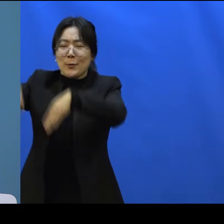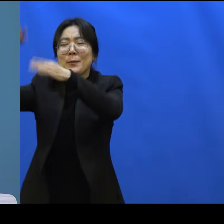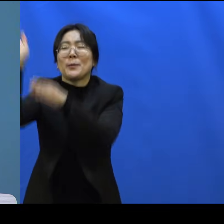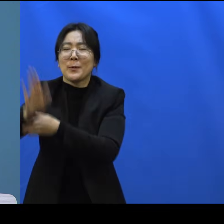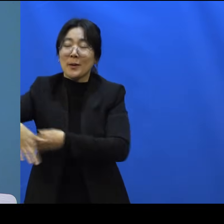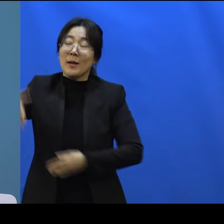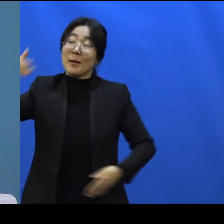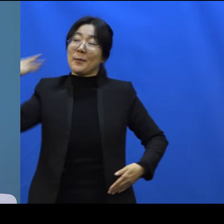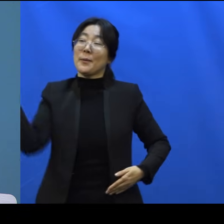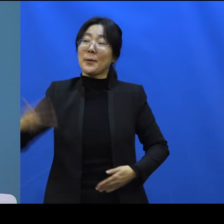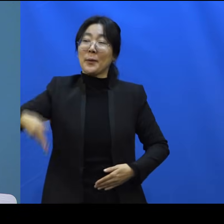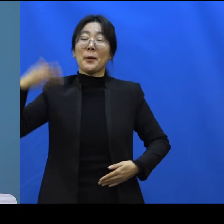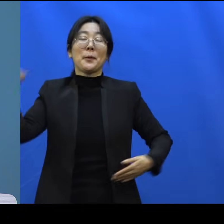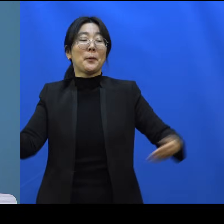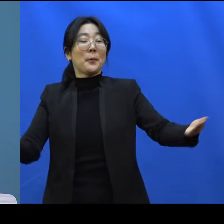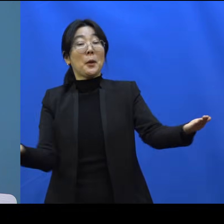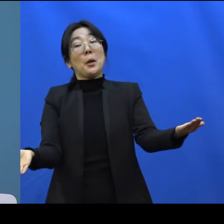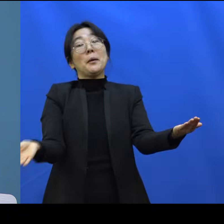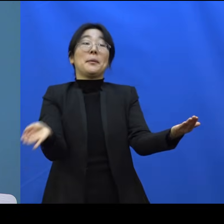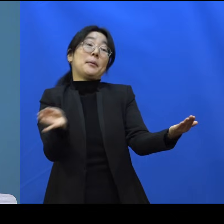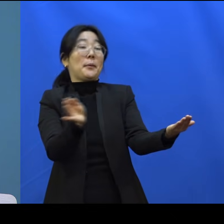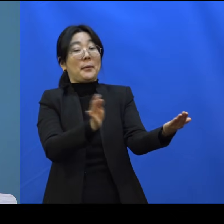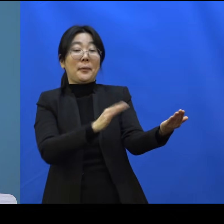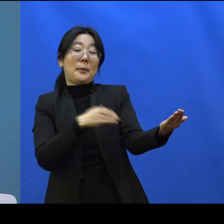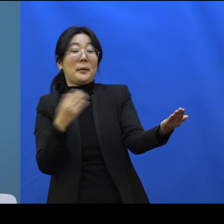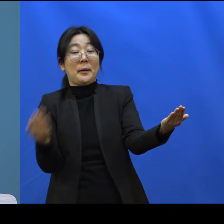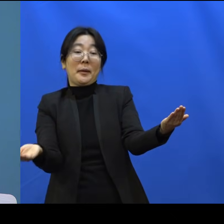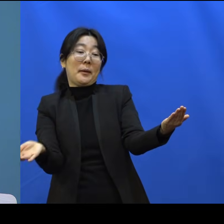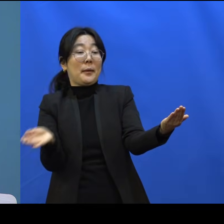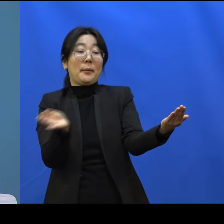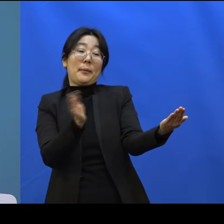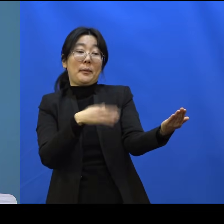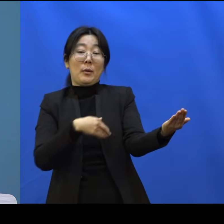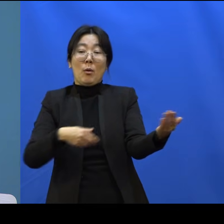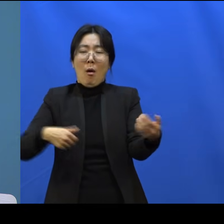결국은 그 자신감으로 뭘 해요? 자기가 뭘 해보겠다는 거죠.